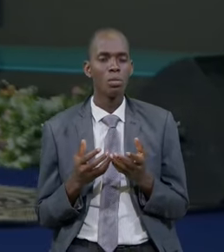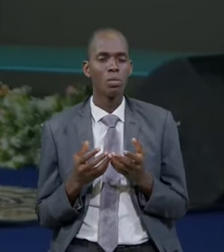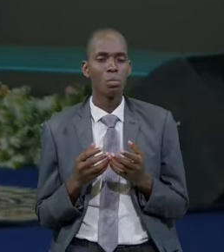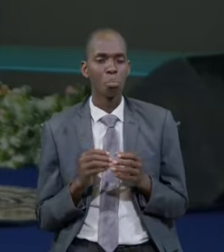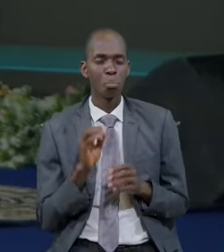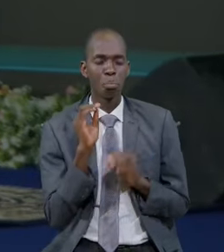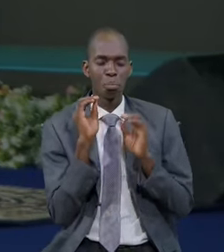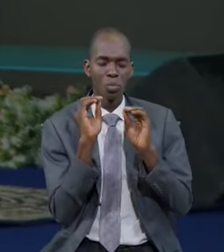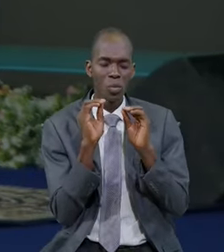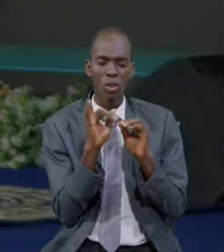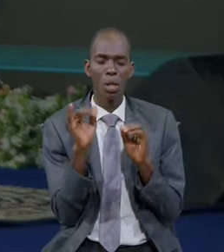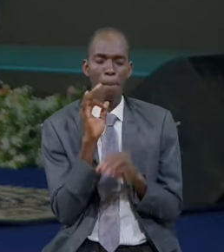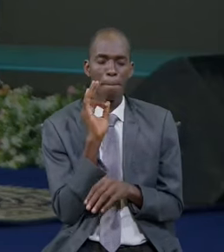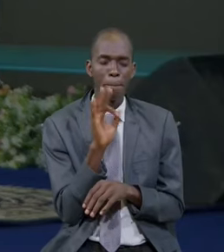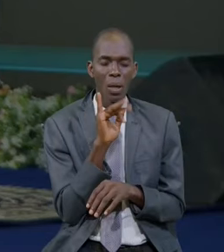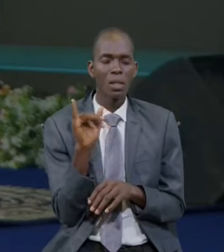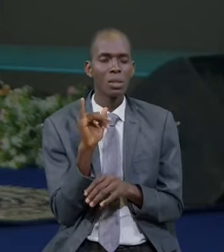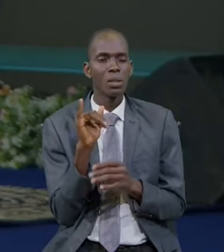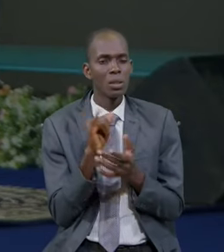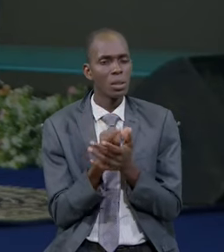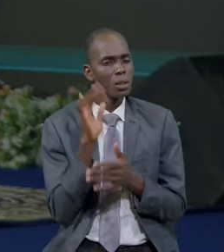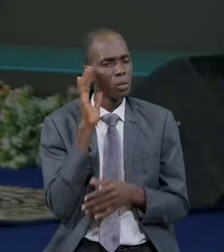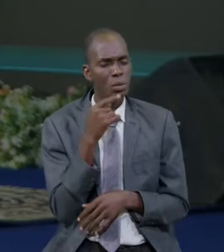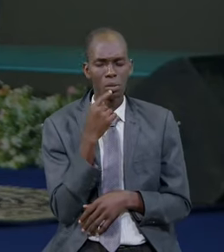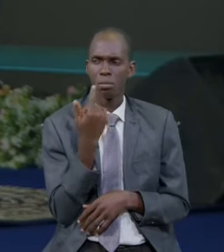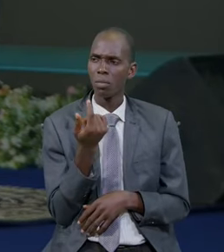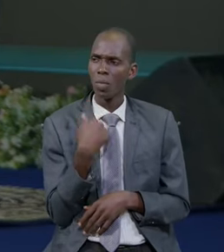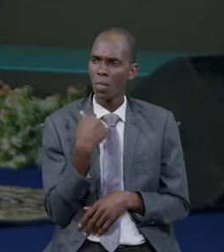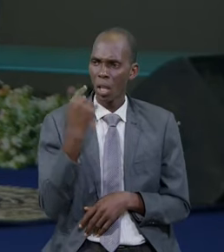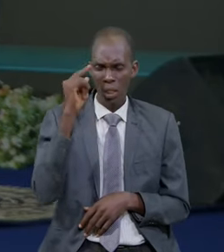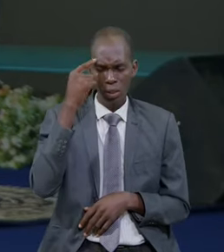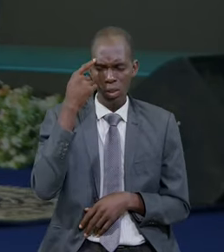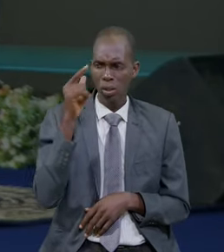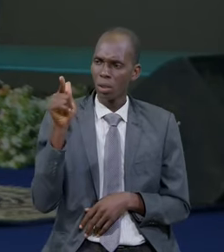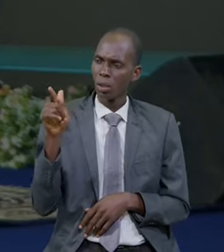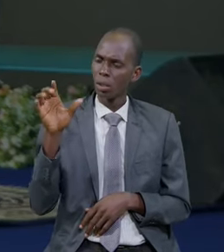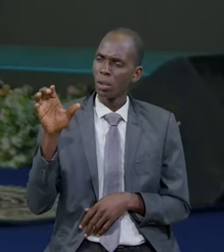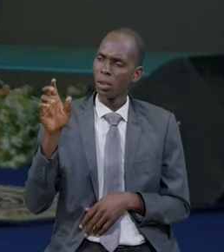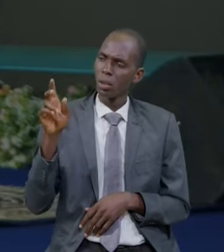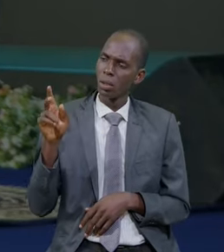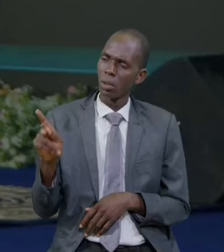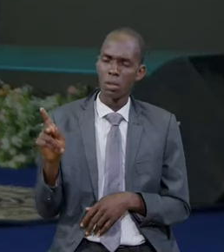ils diront, je pensais que JCK est mondial. Oui, monsieur.